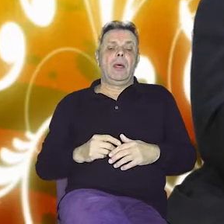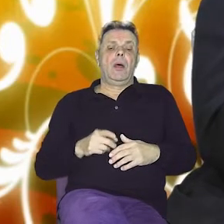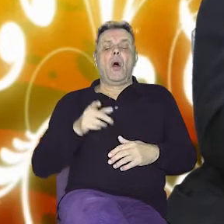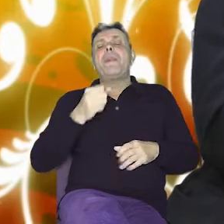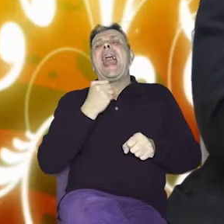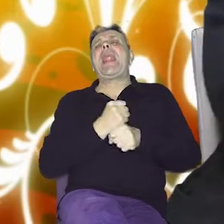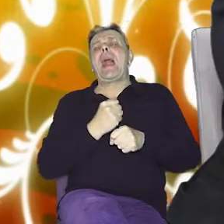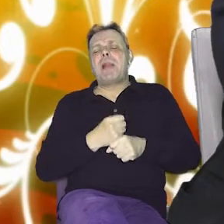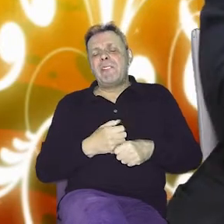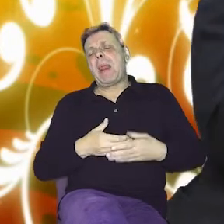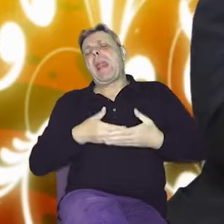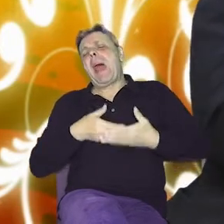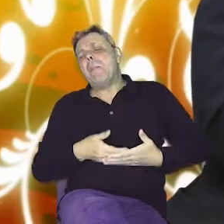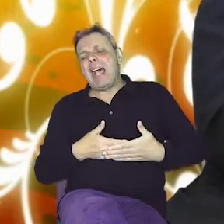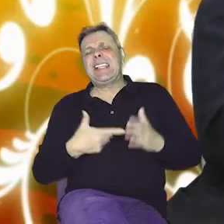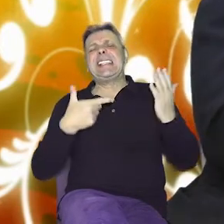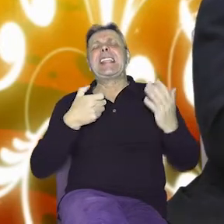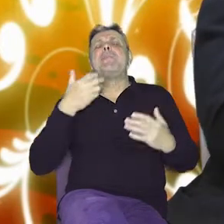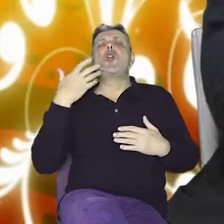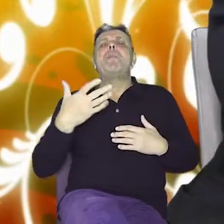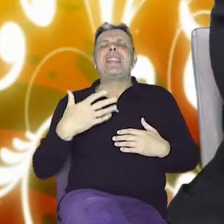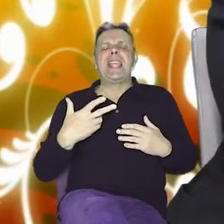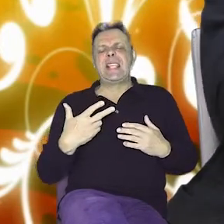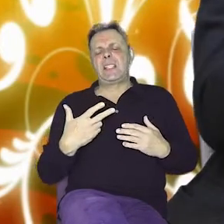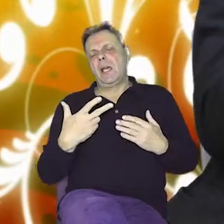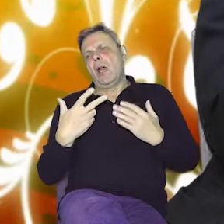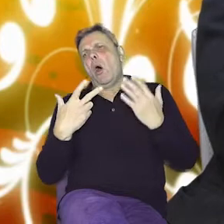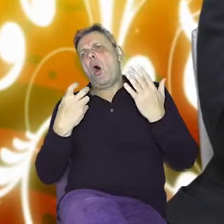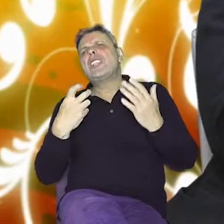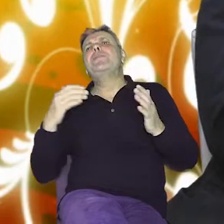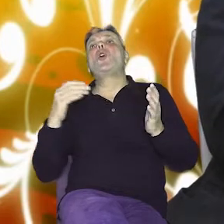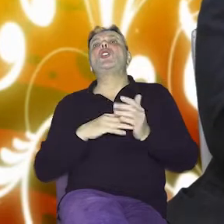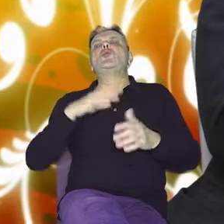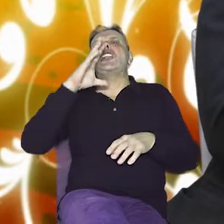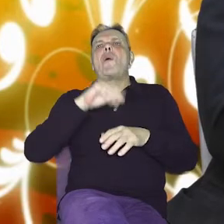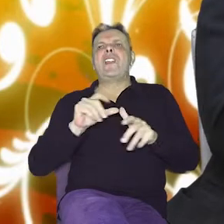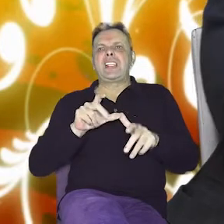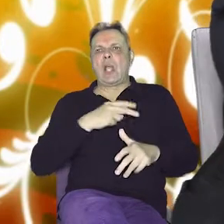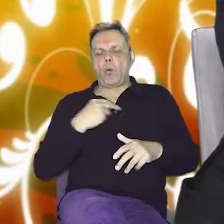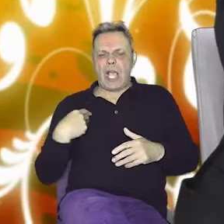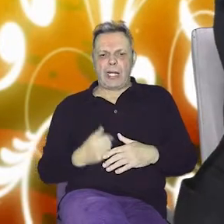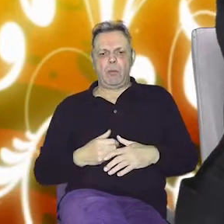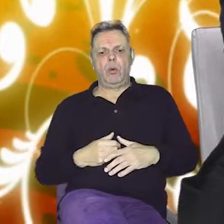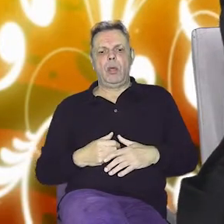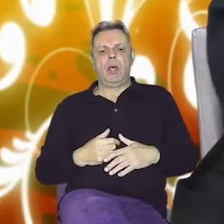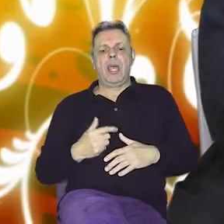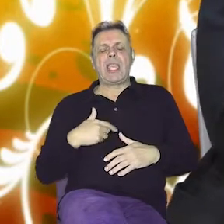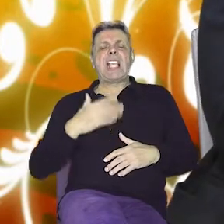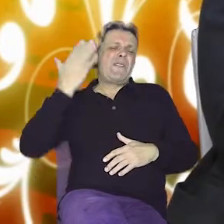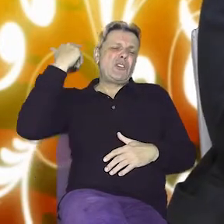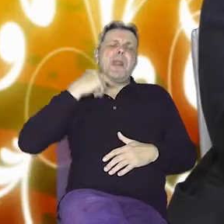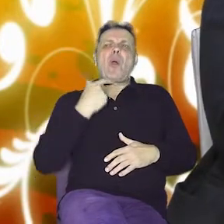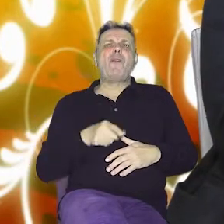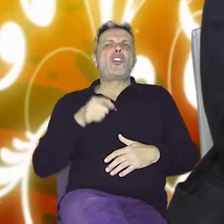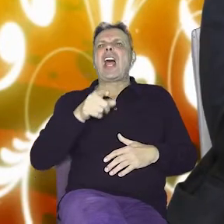je rađena na bazi nekakvih 750-800 tisuća stanovnika u Zagrebu. Ja sam već onda